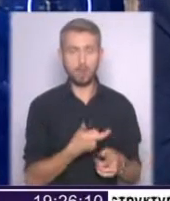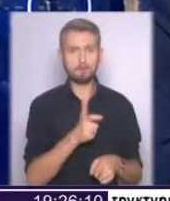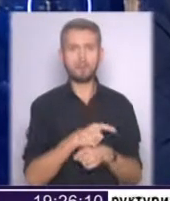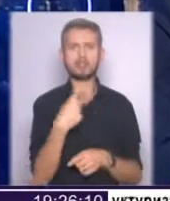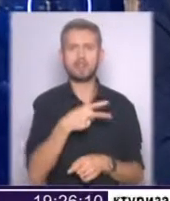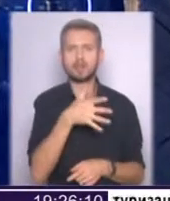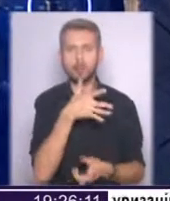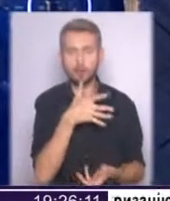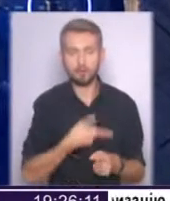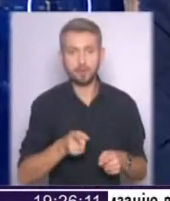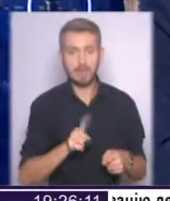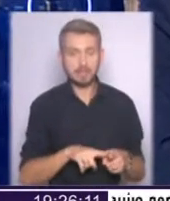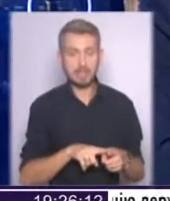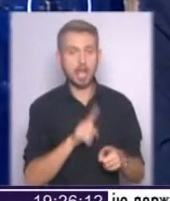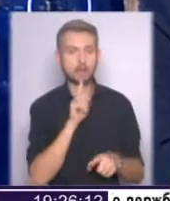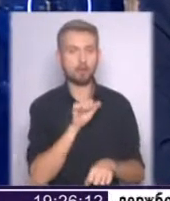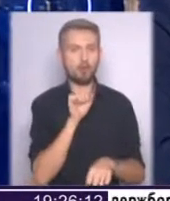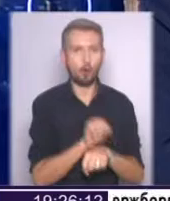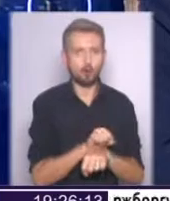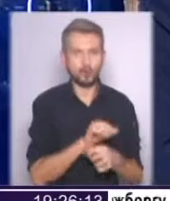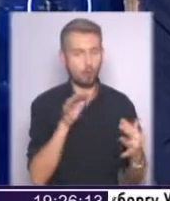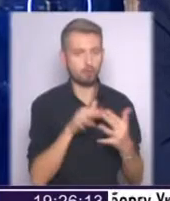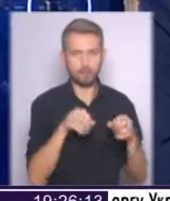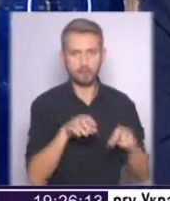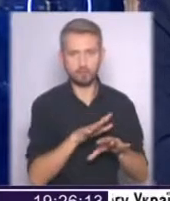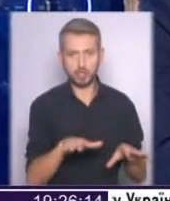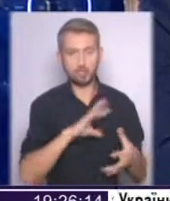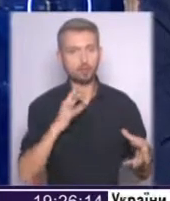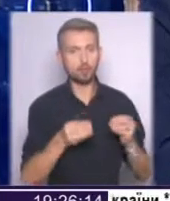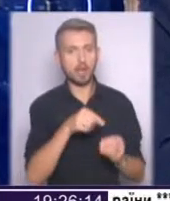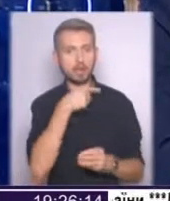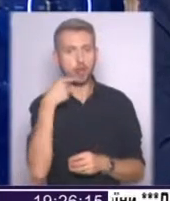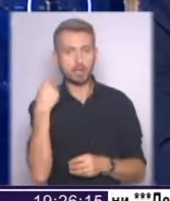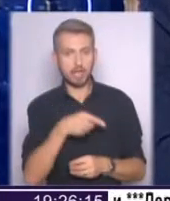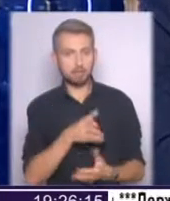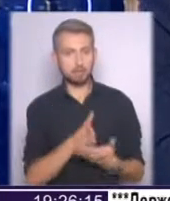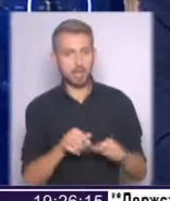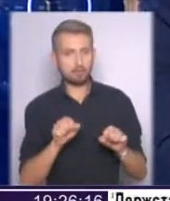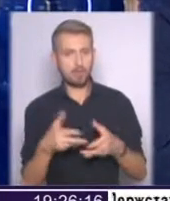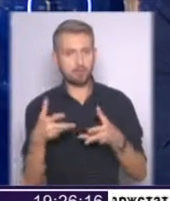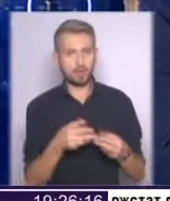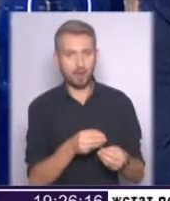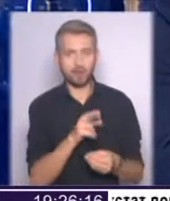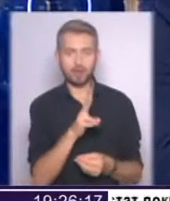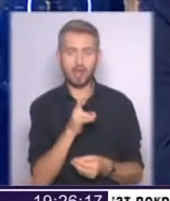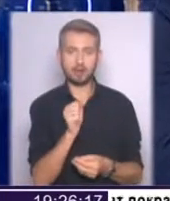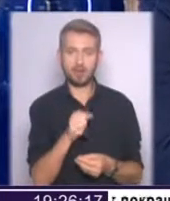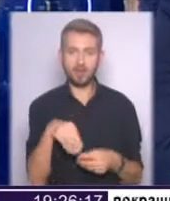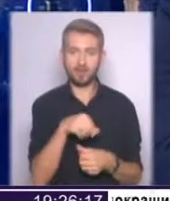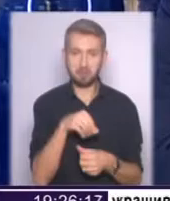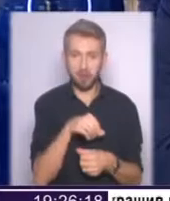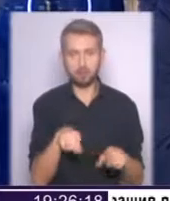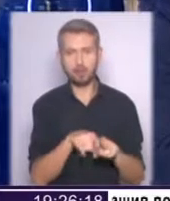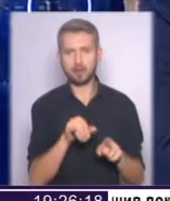років цей заморожений конфлікт, він не вирішений. В результаті Росія має змогу впливати як на Вірменію, так